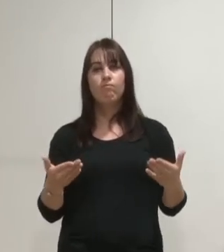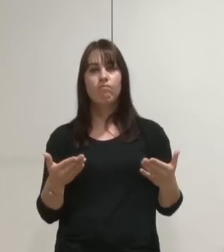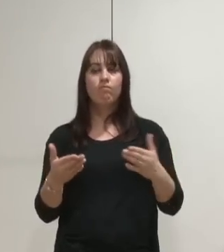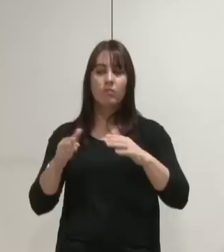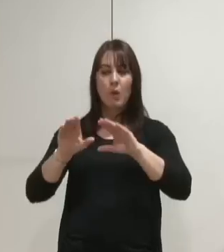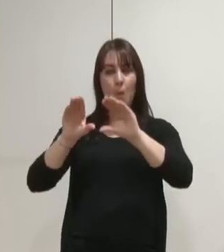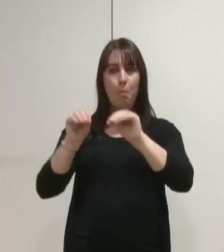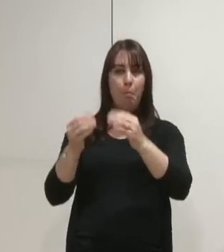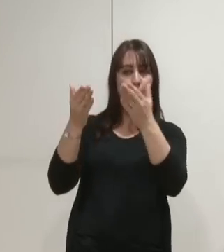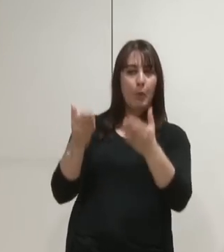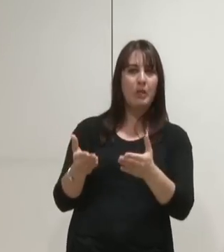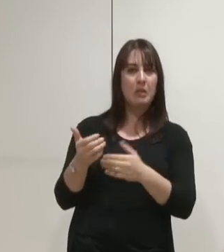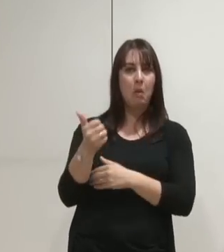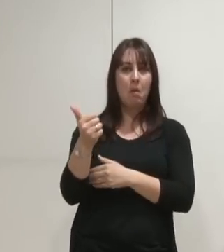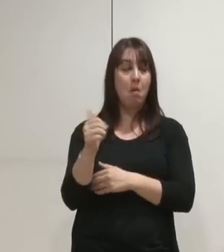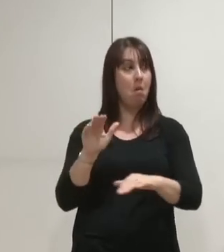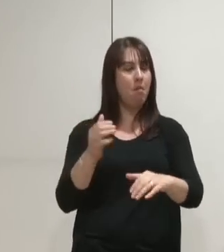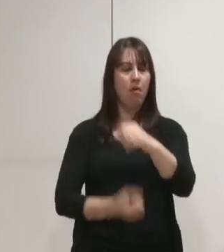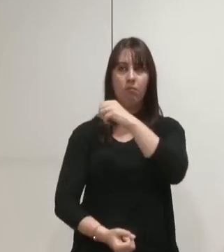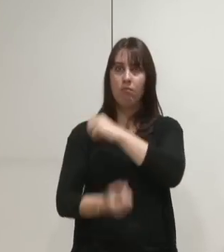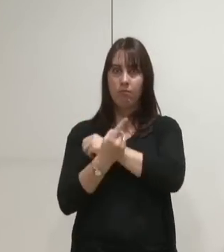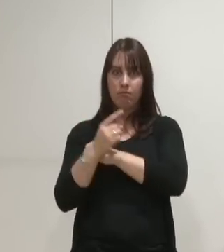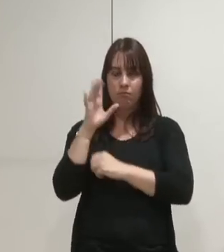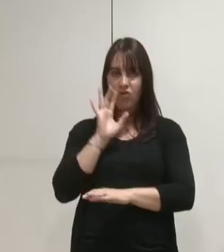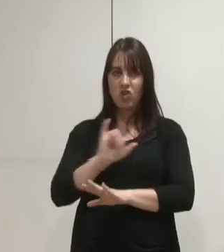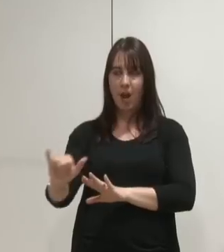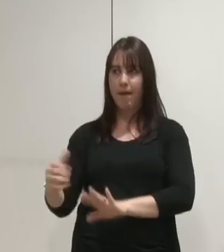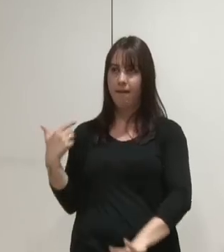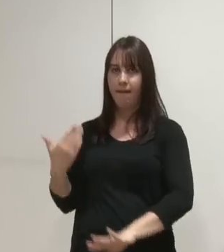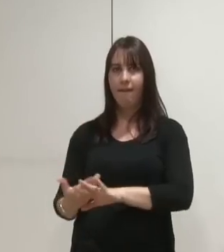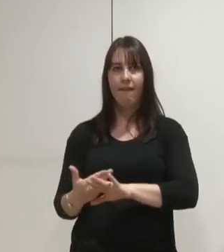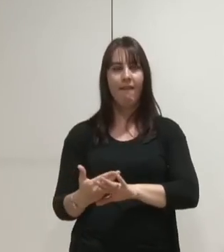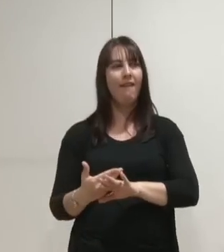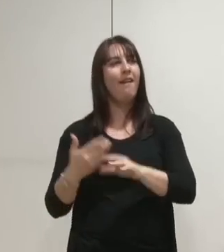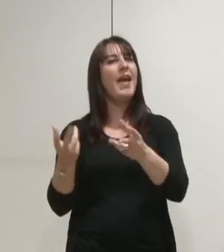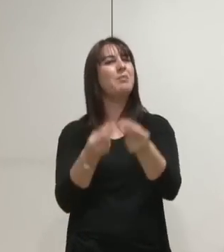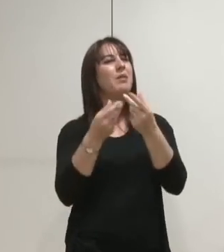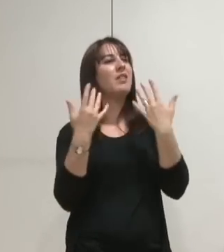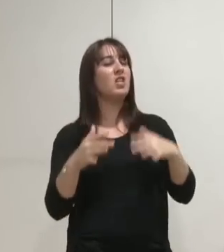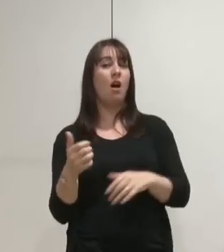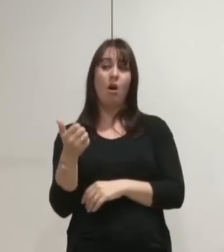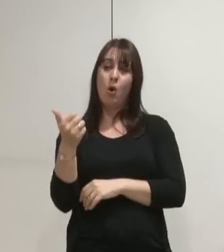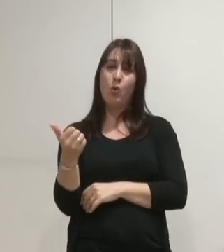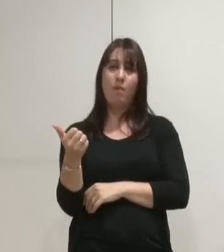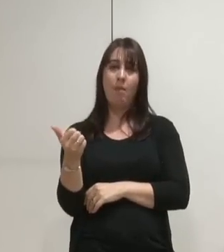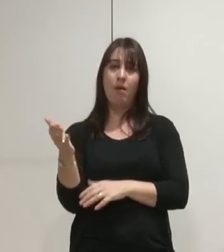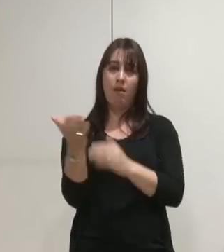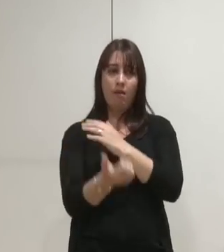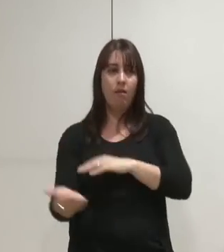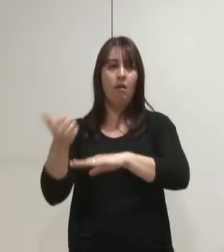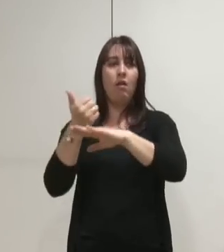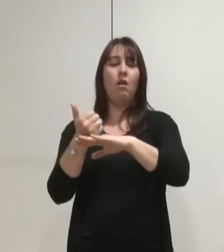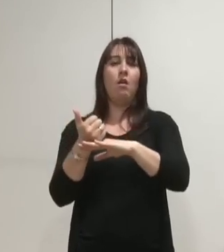est quand même particulièrement inédite et même si cela a été dit il est quand même le co-auteur d'un recours contre